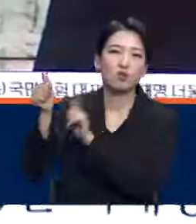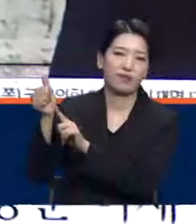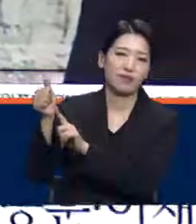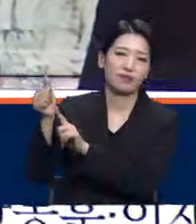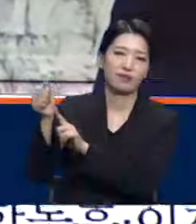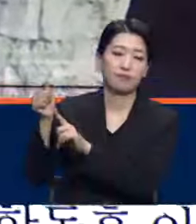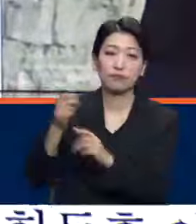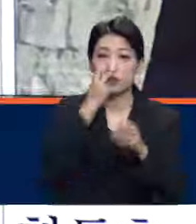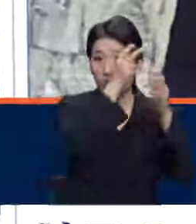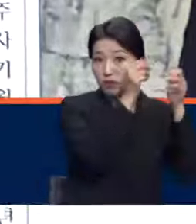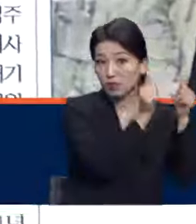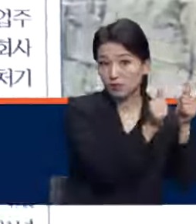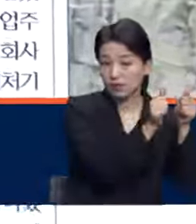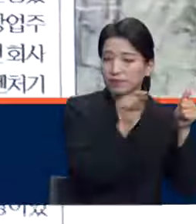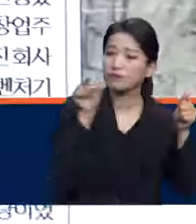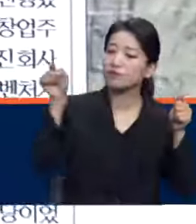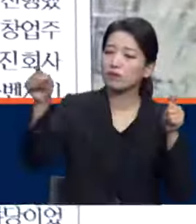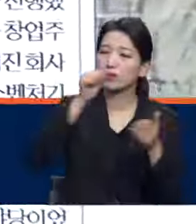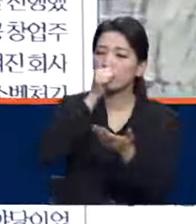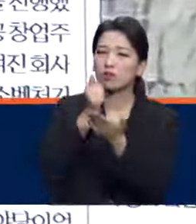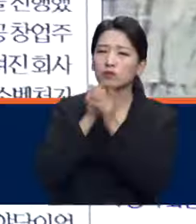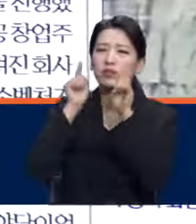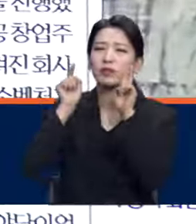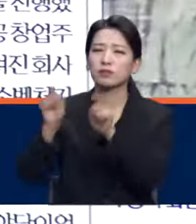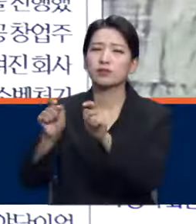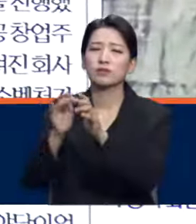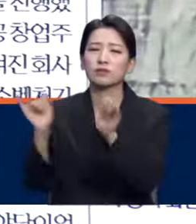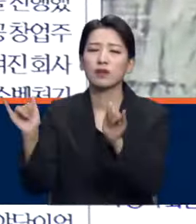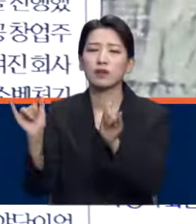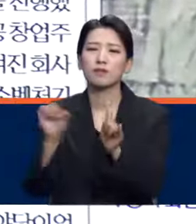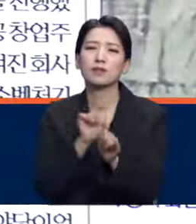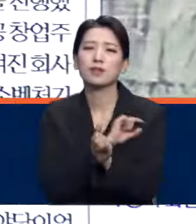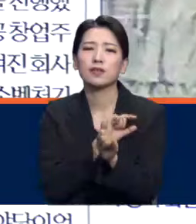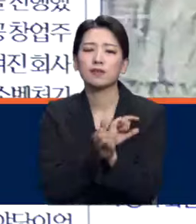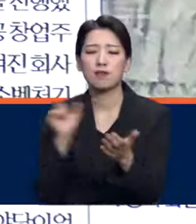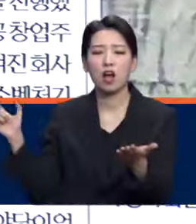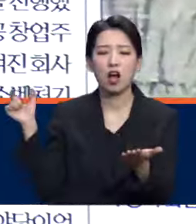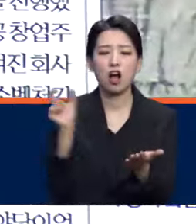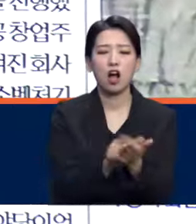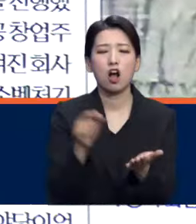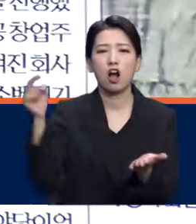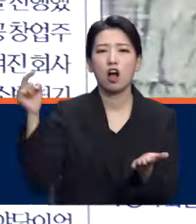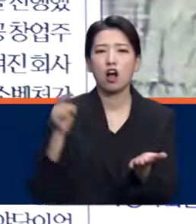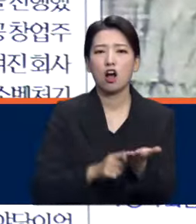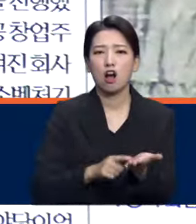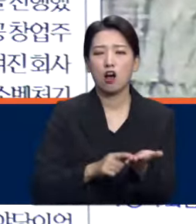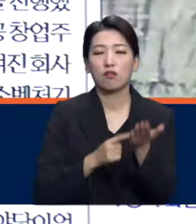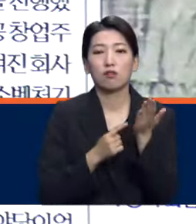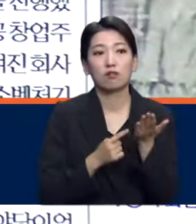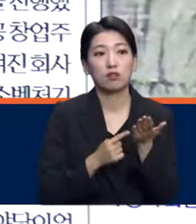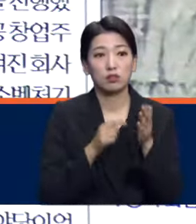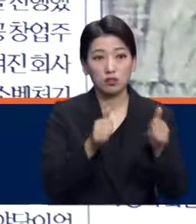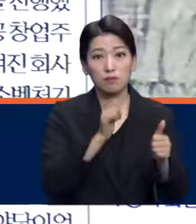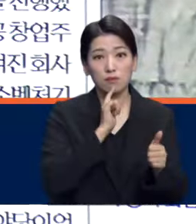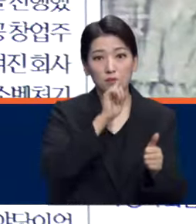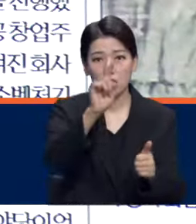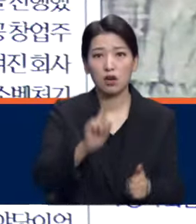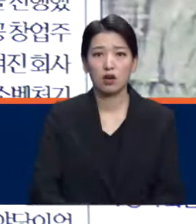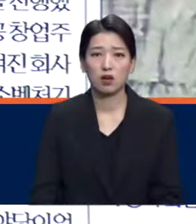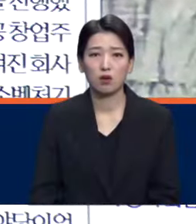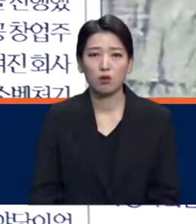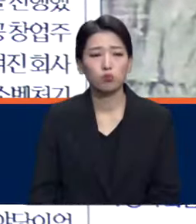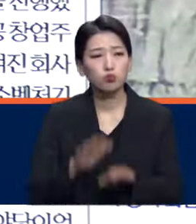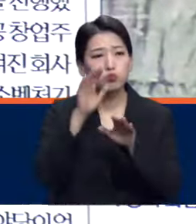수수했다는 혐의로 문재인 전 대통령에 대해서 피의자로 검찰이 적시했다라는 겁니다. 어디에